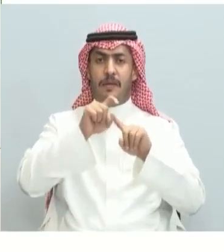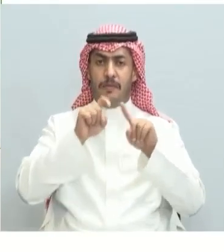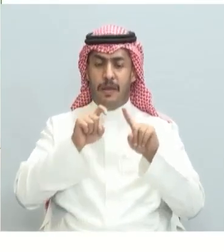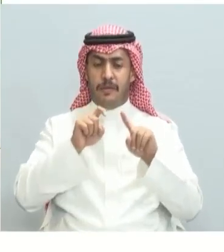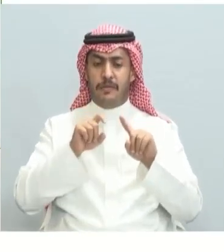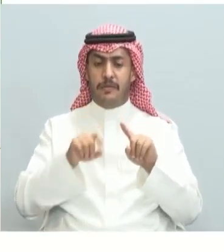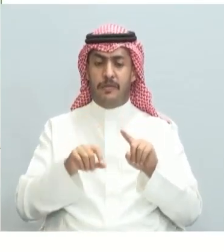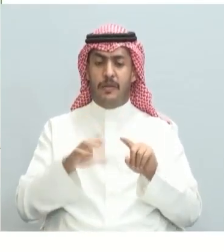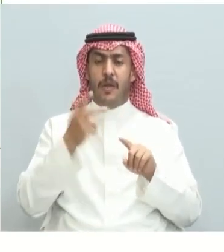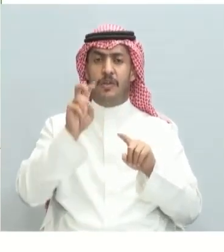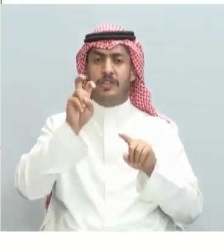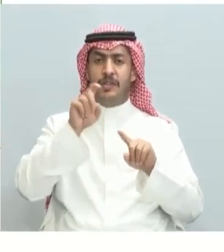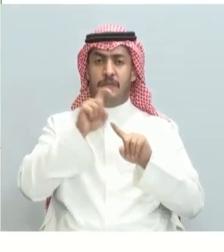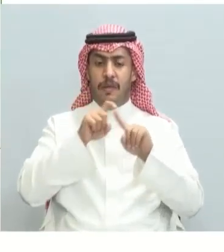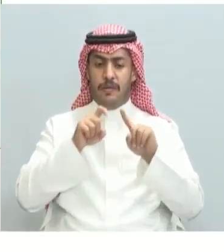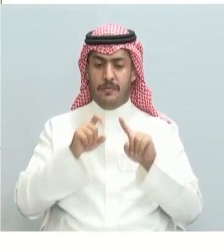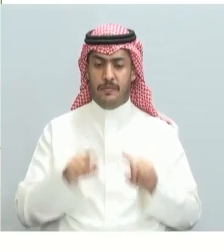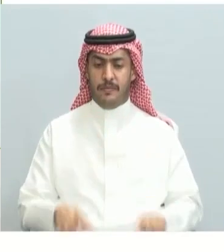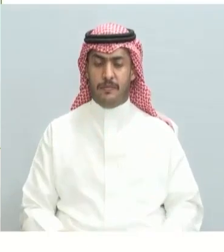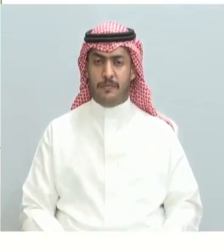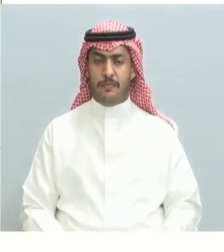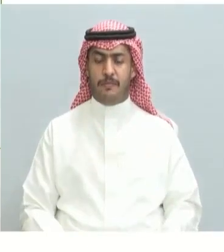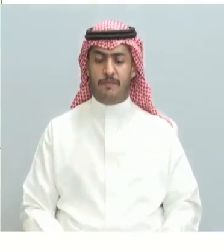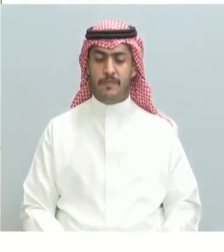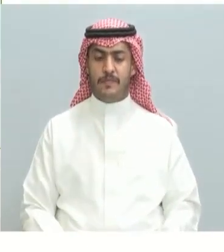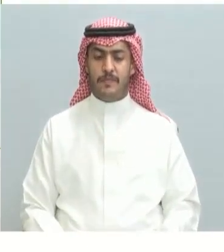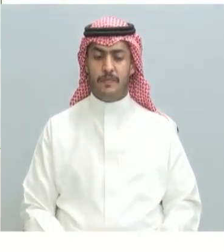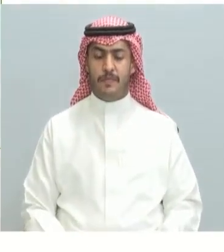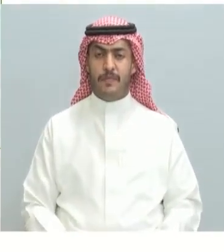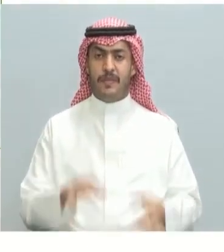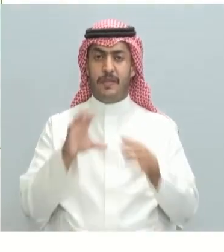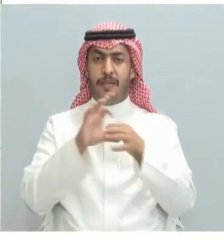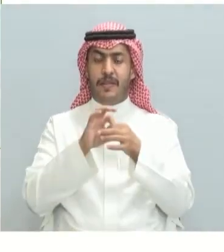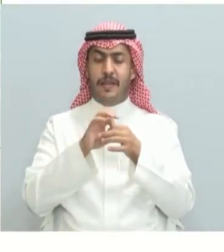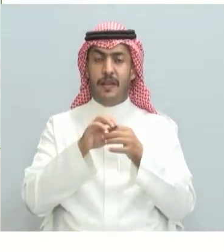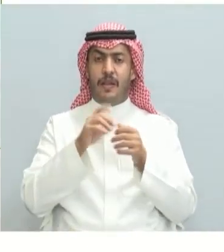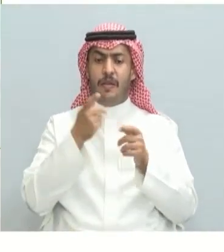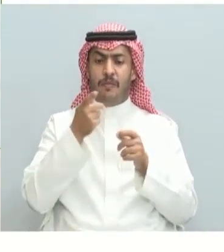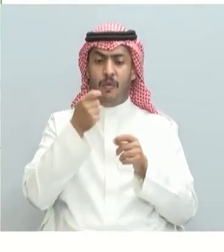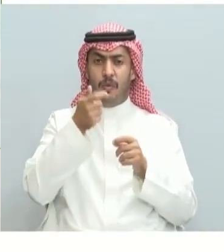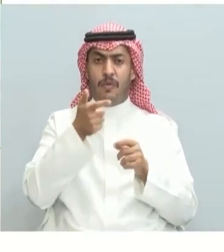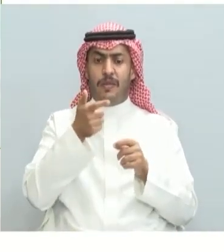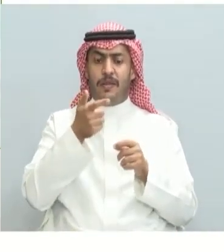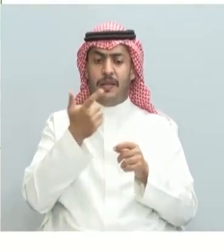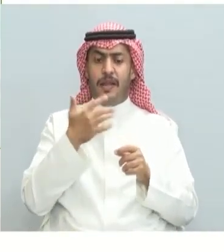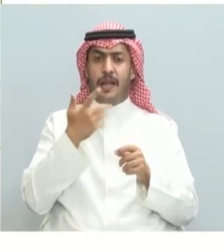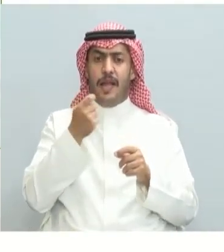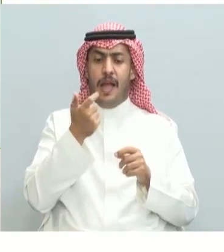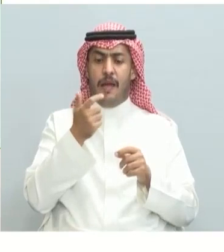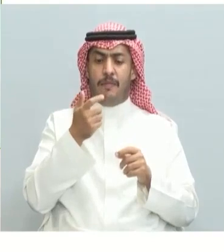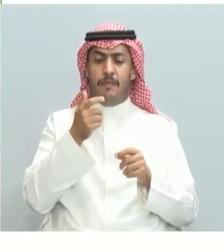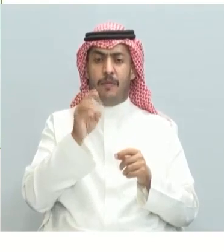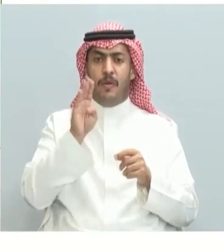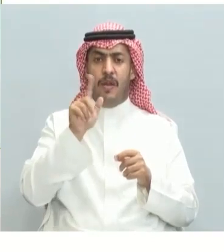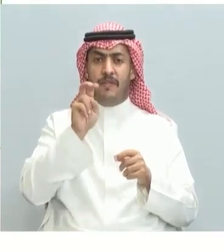10% 20% وما الى ذلك اذا نتفق ان كلفه الاتمان سنعبر عنها عاده بنسبه